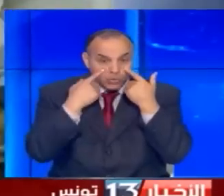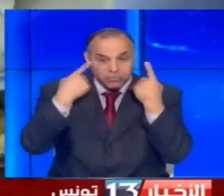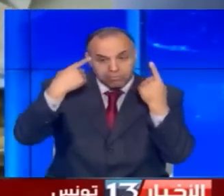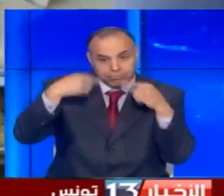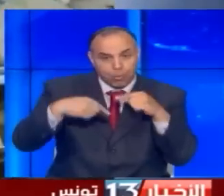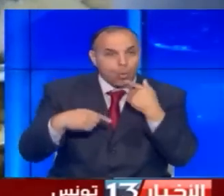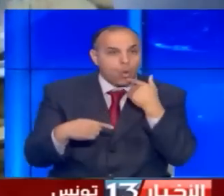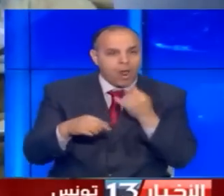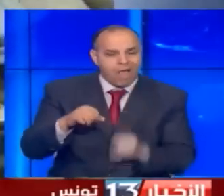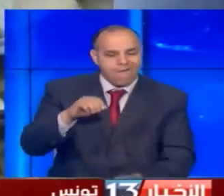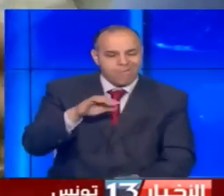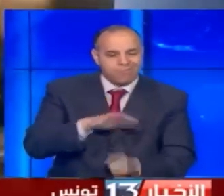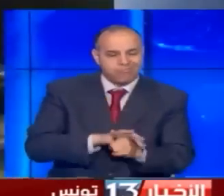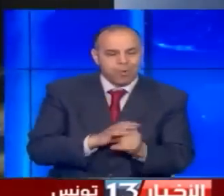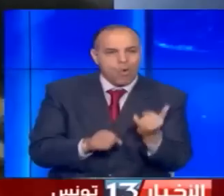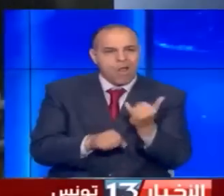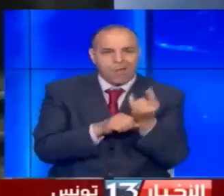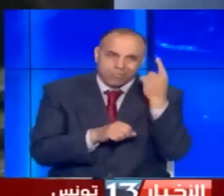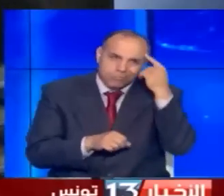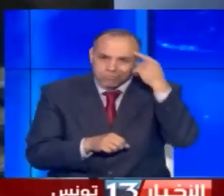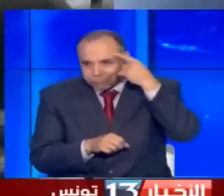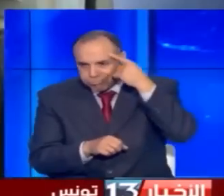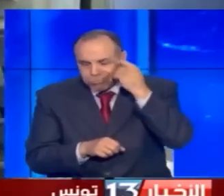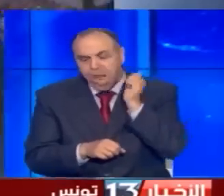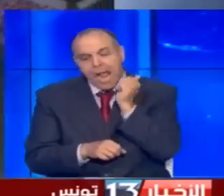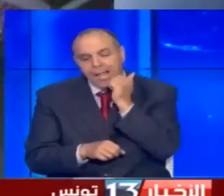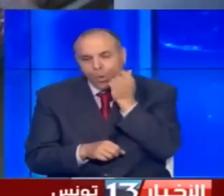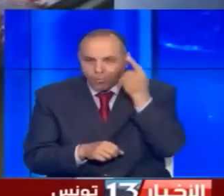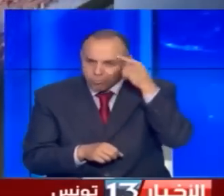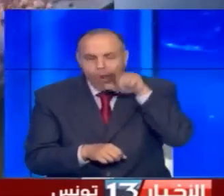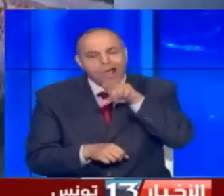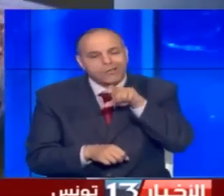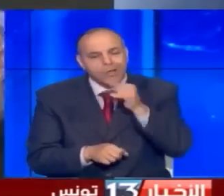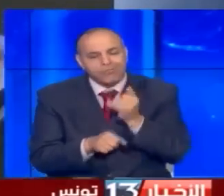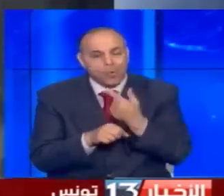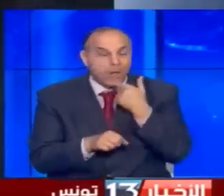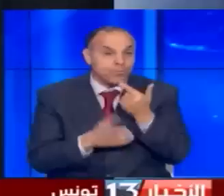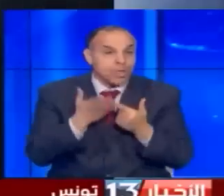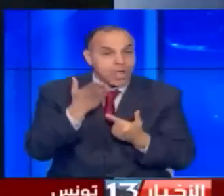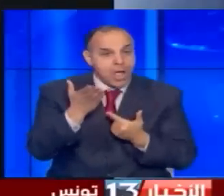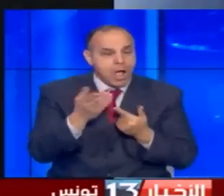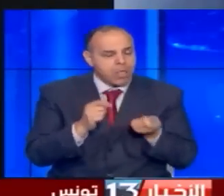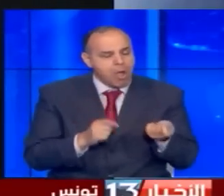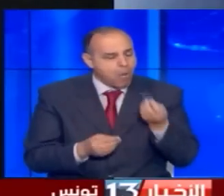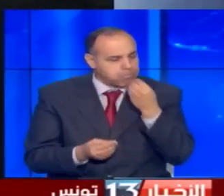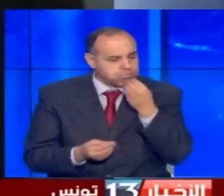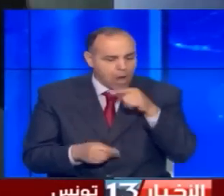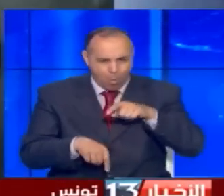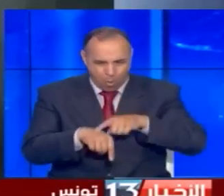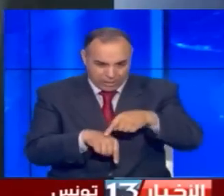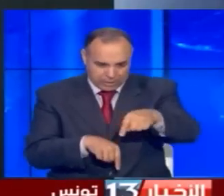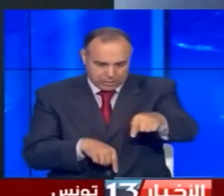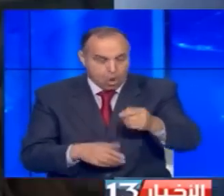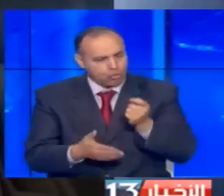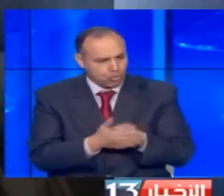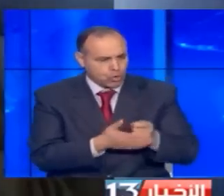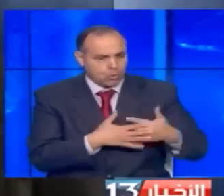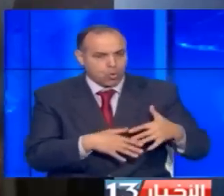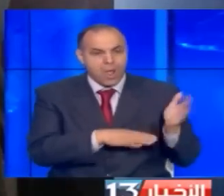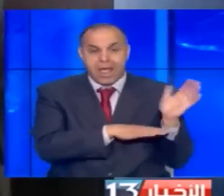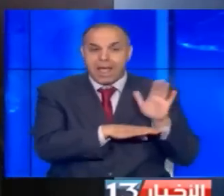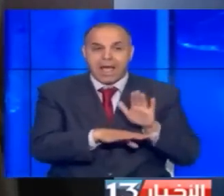إلى عمليات الغش والبيع العشوائي للمرطبات والدواجن التي يرتفع استهلاكها في هذه الفترة